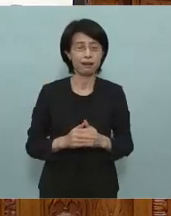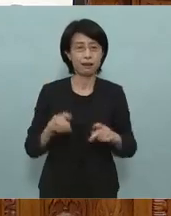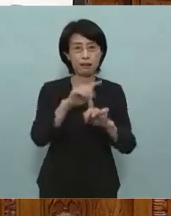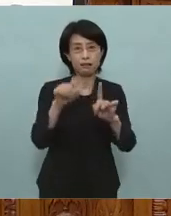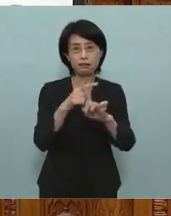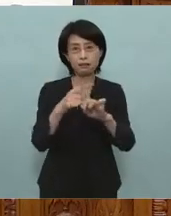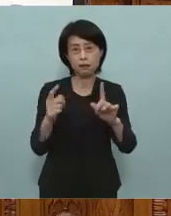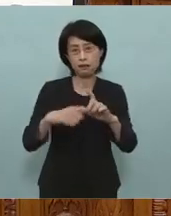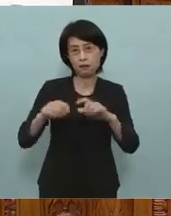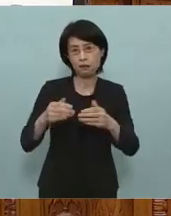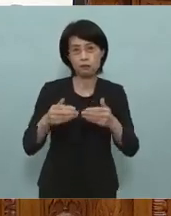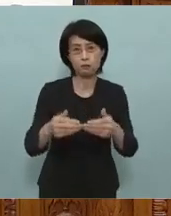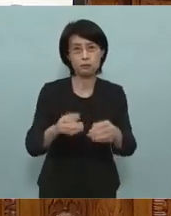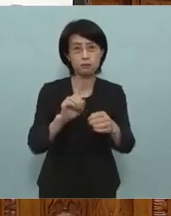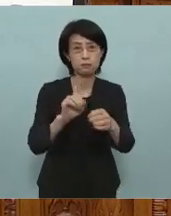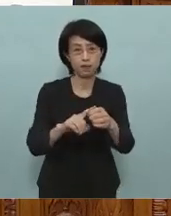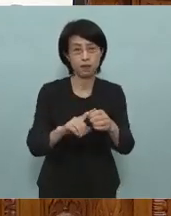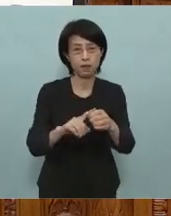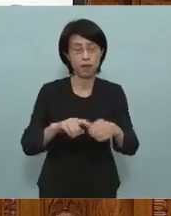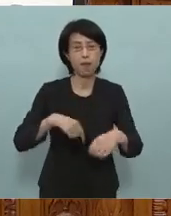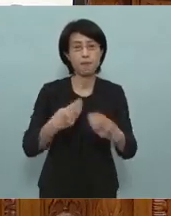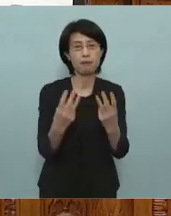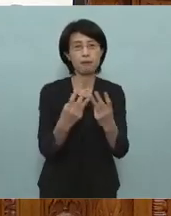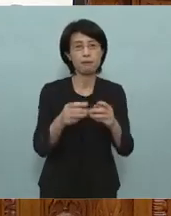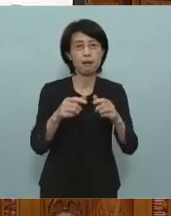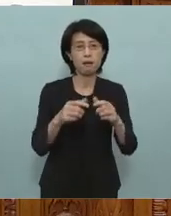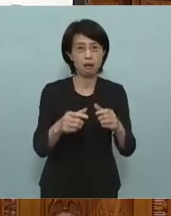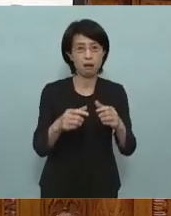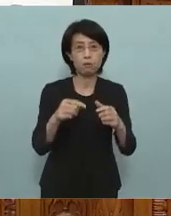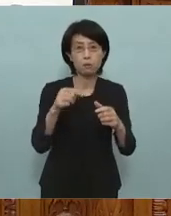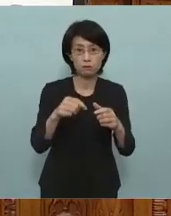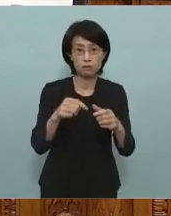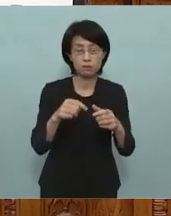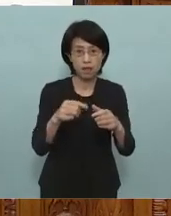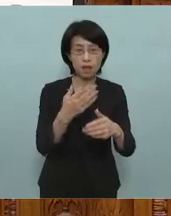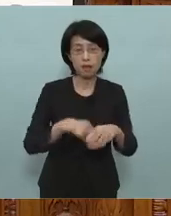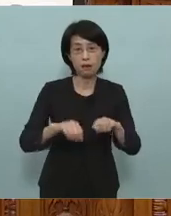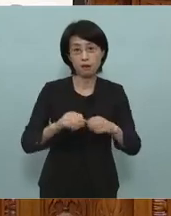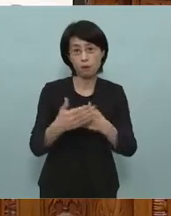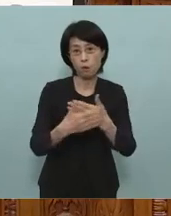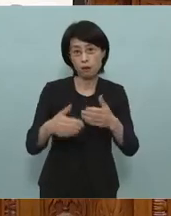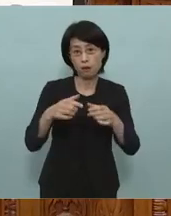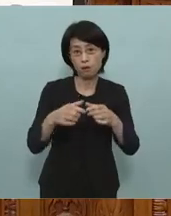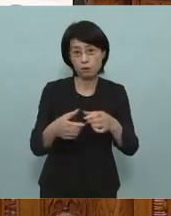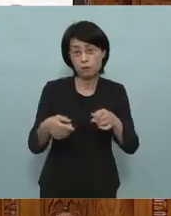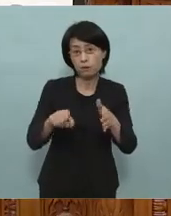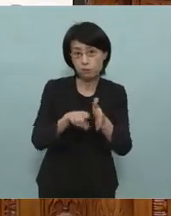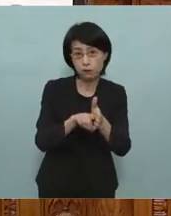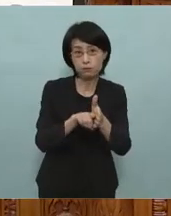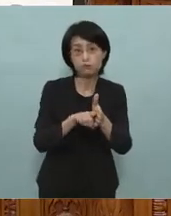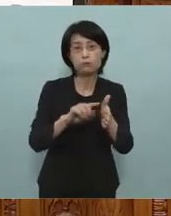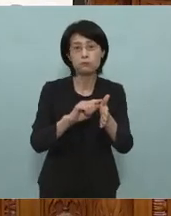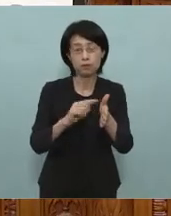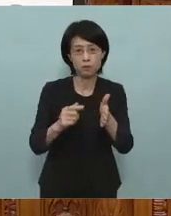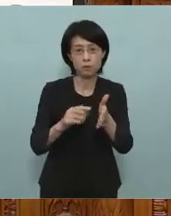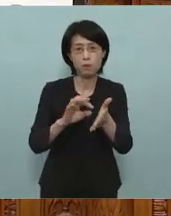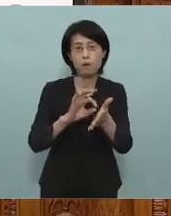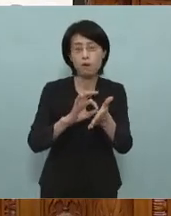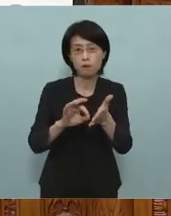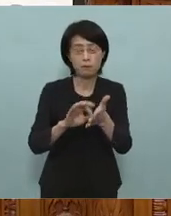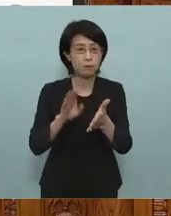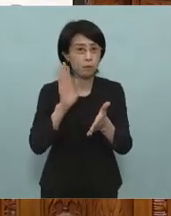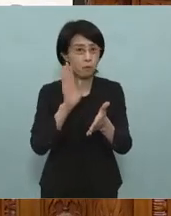DXの一層の推進に向けマイナンバーカードについて健康保険証との一体化など利便性